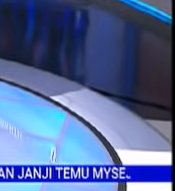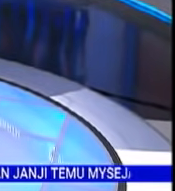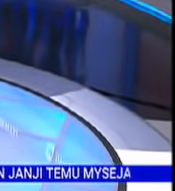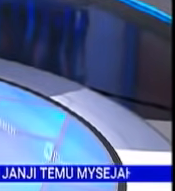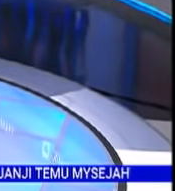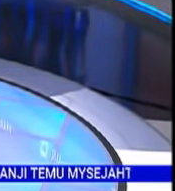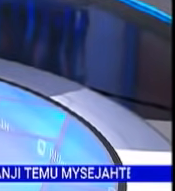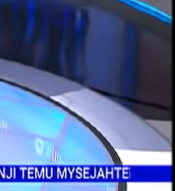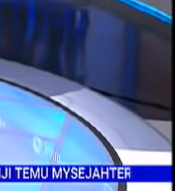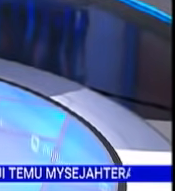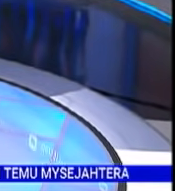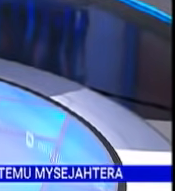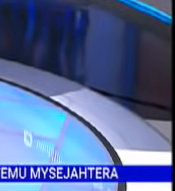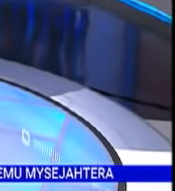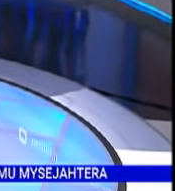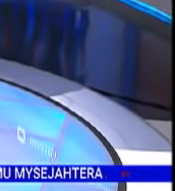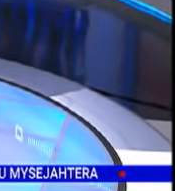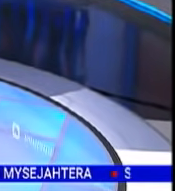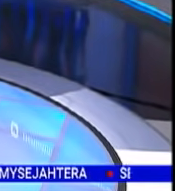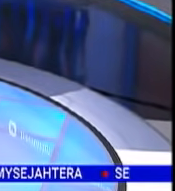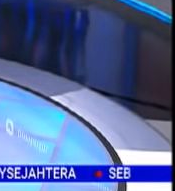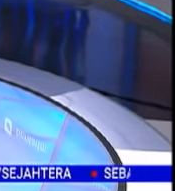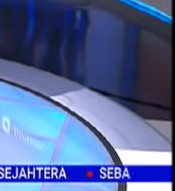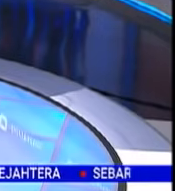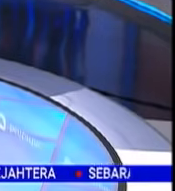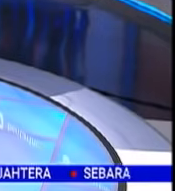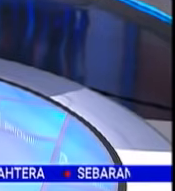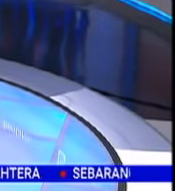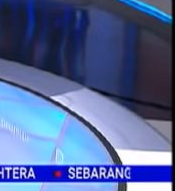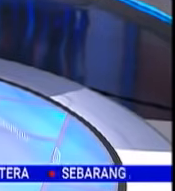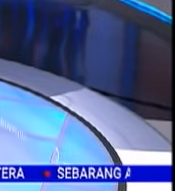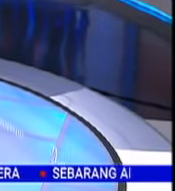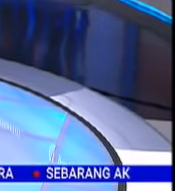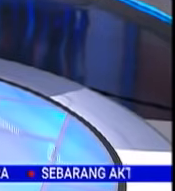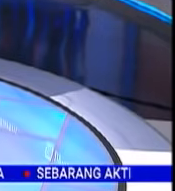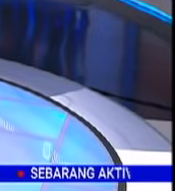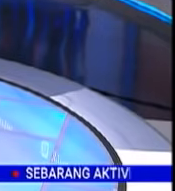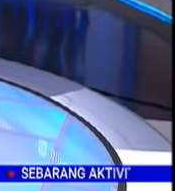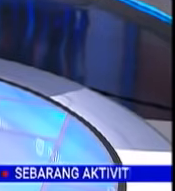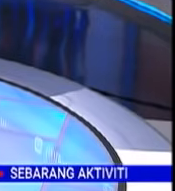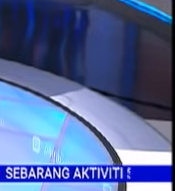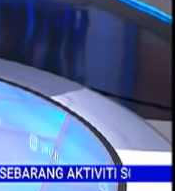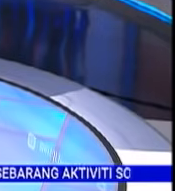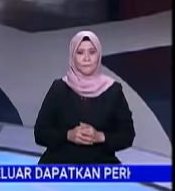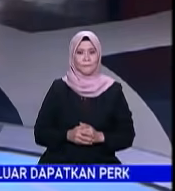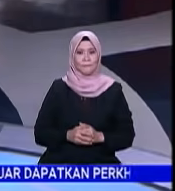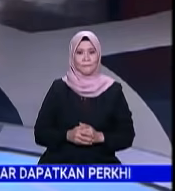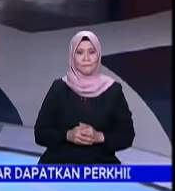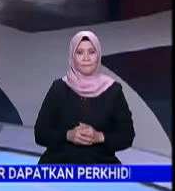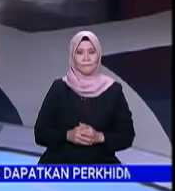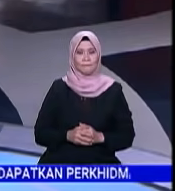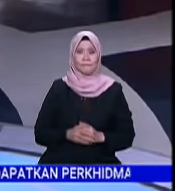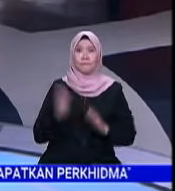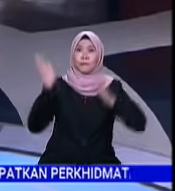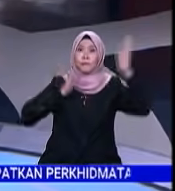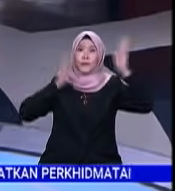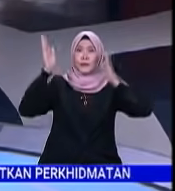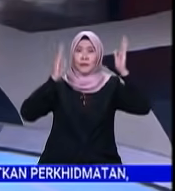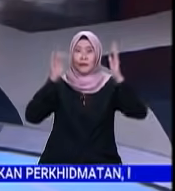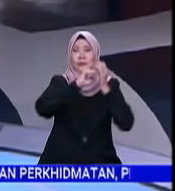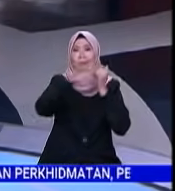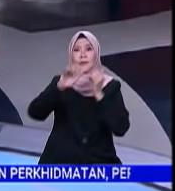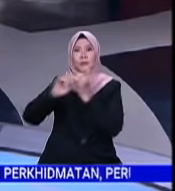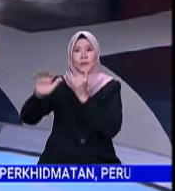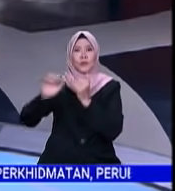Lagi perkembangan Olimpik dari Tokyo. Ya, untuk laporannya bersama Syairul Islam, silakan. Syairul. Aksi Malaysia pada kempen